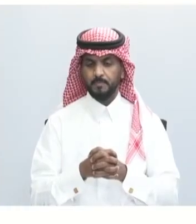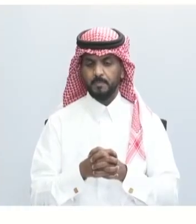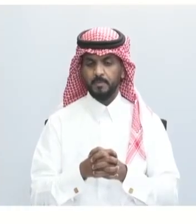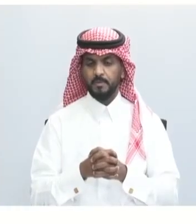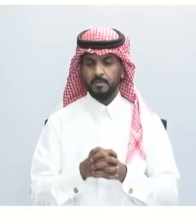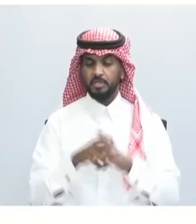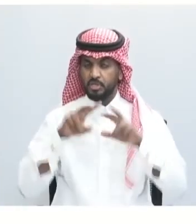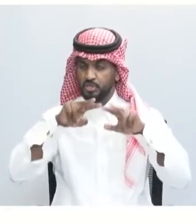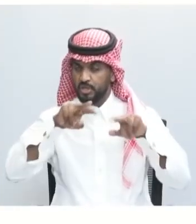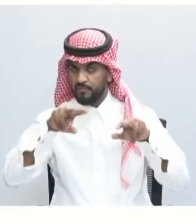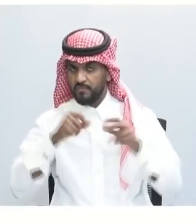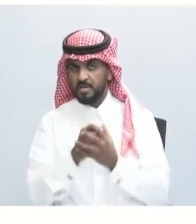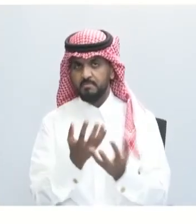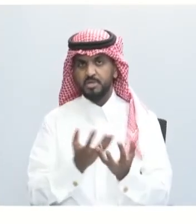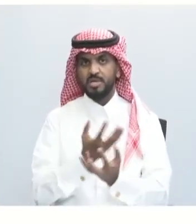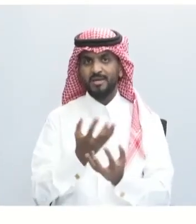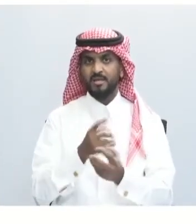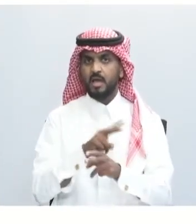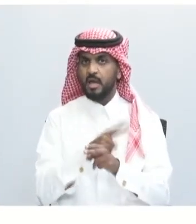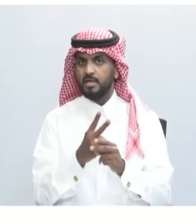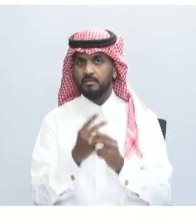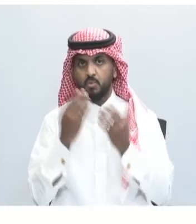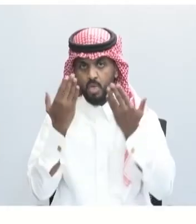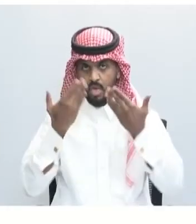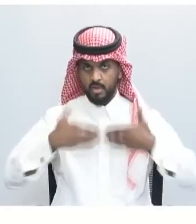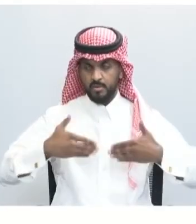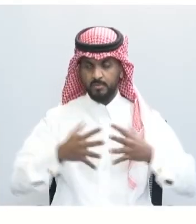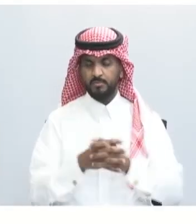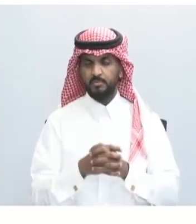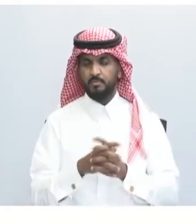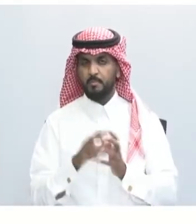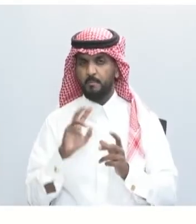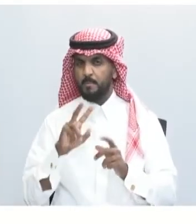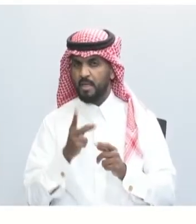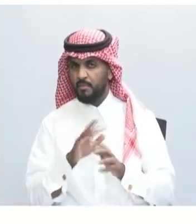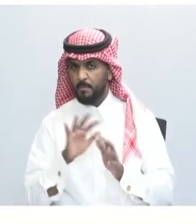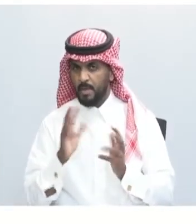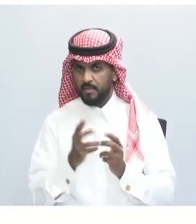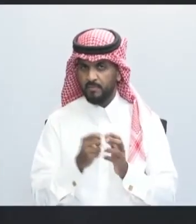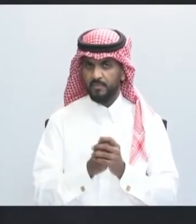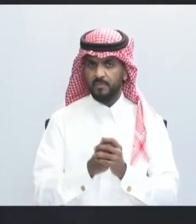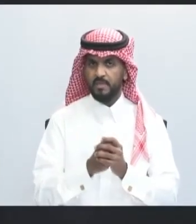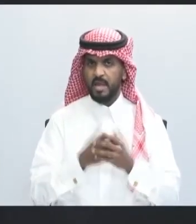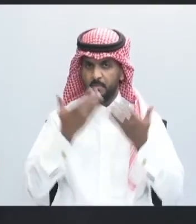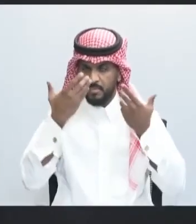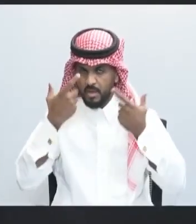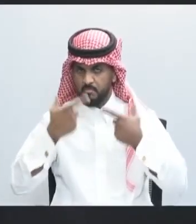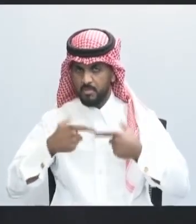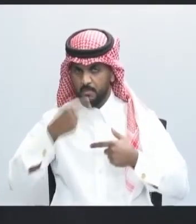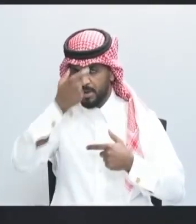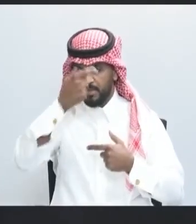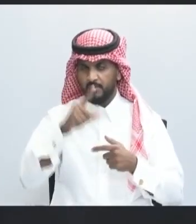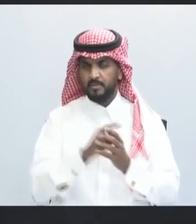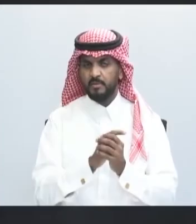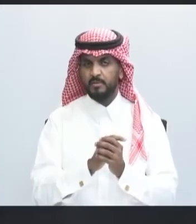لاكتشاف اي مشاكل غير ظاهره ذكرنا هناك بعض الامراض ليس عليها او ليس لا يظهر